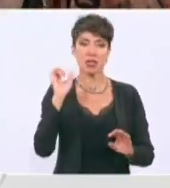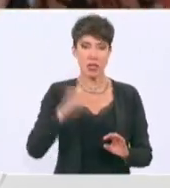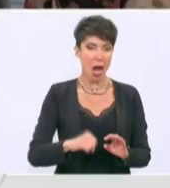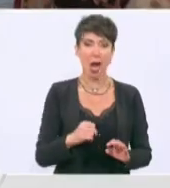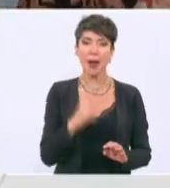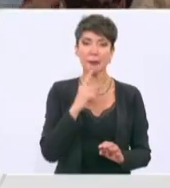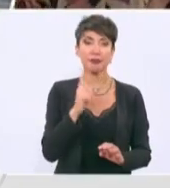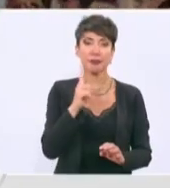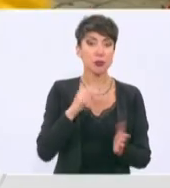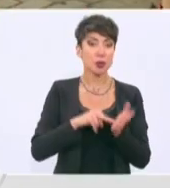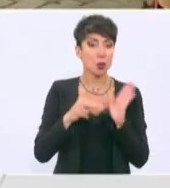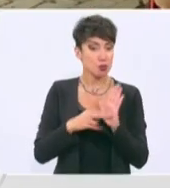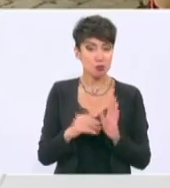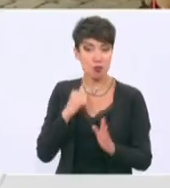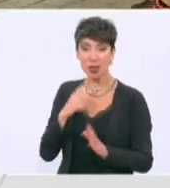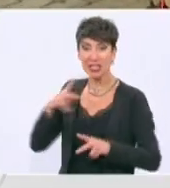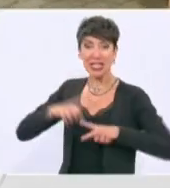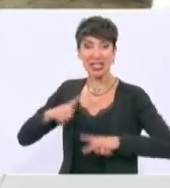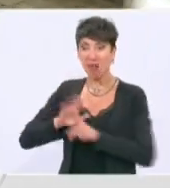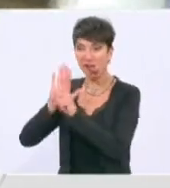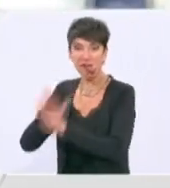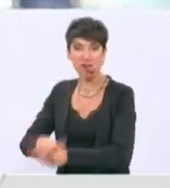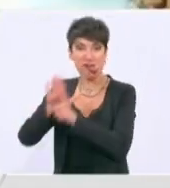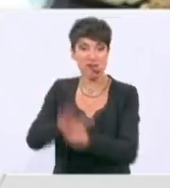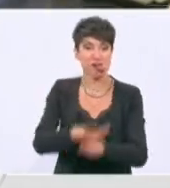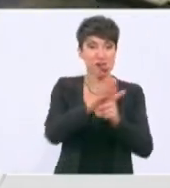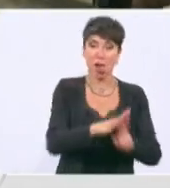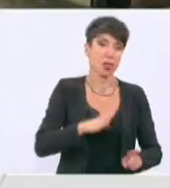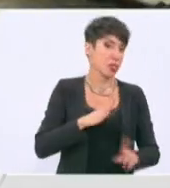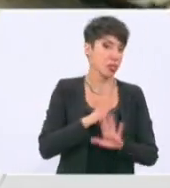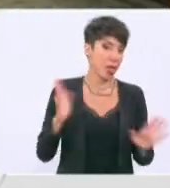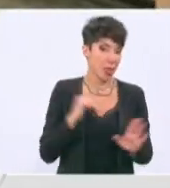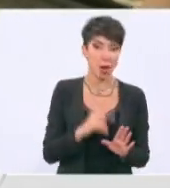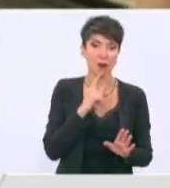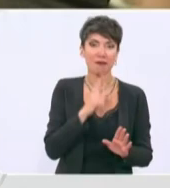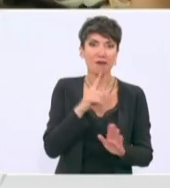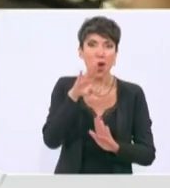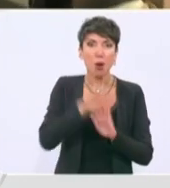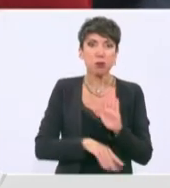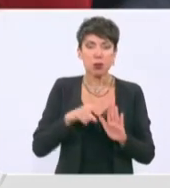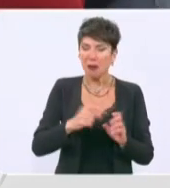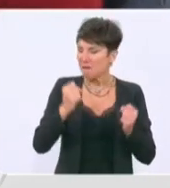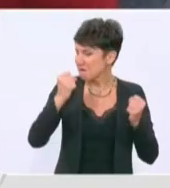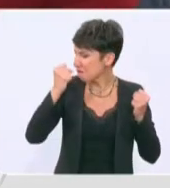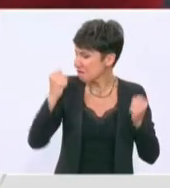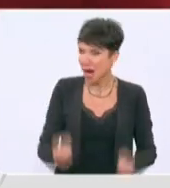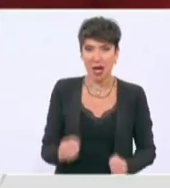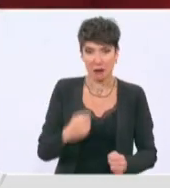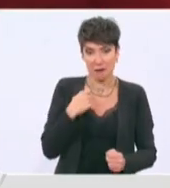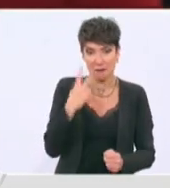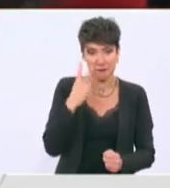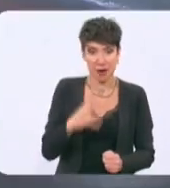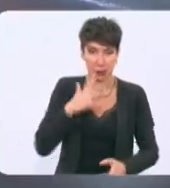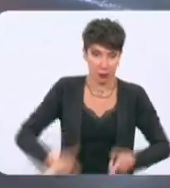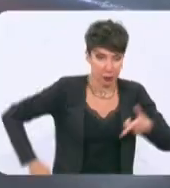καμίας αντιλαϊκής κυβέρνησης. Καμία δηλαδή κυβέρνηση η οποία θα υπηρετήσει αυτό το πρόγραμμα που ήδη είναι καθορισμένο να πληρώσει